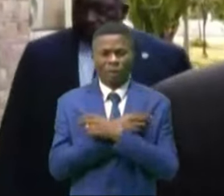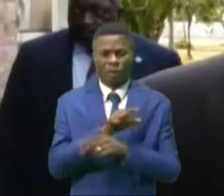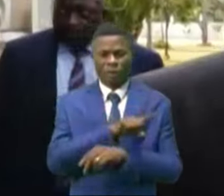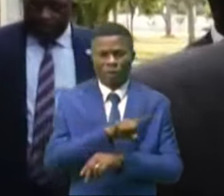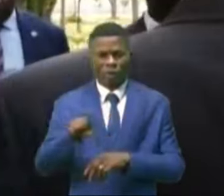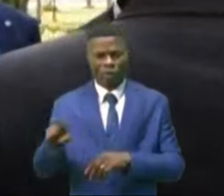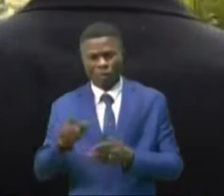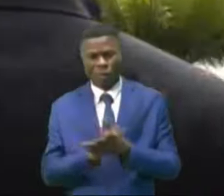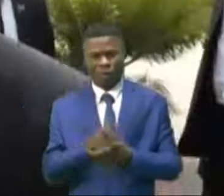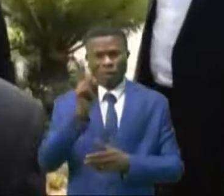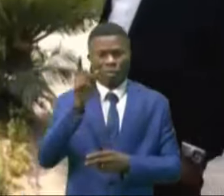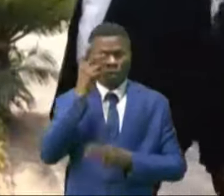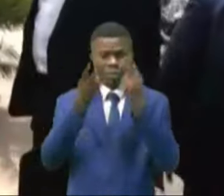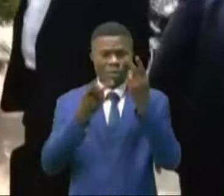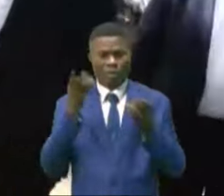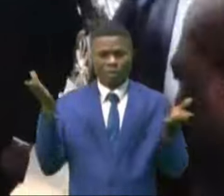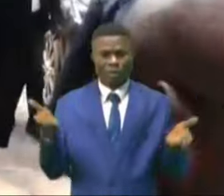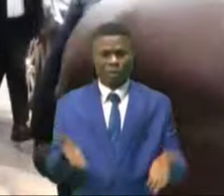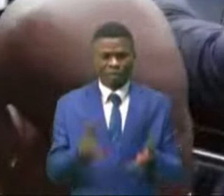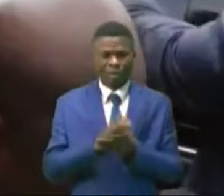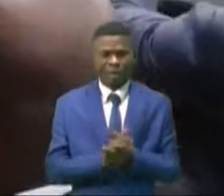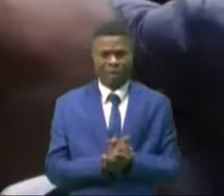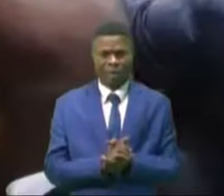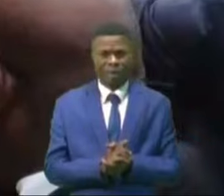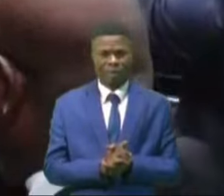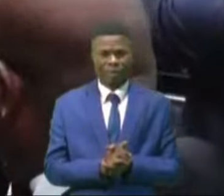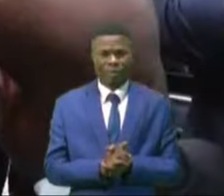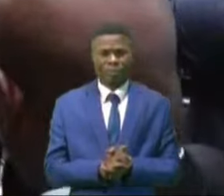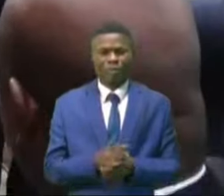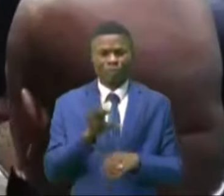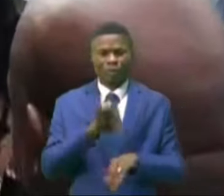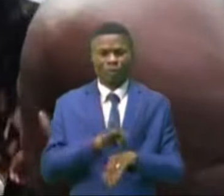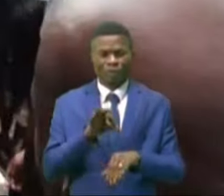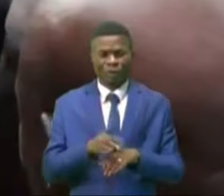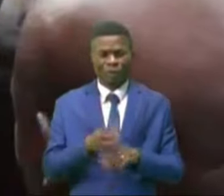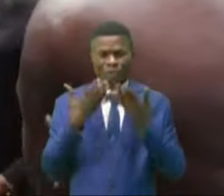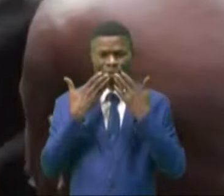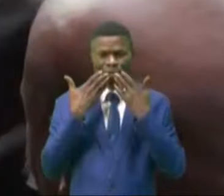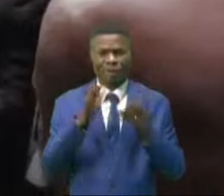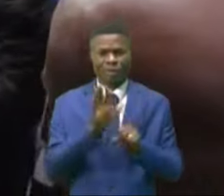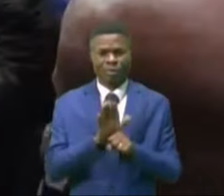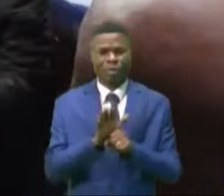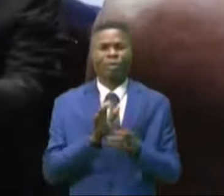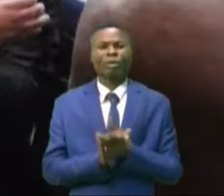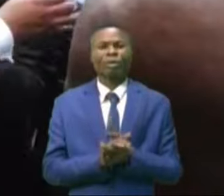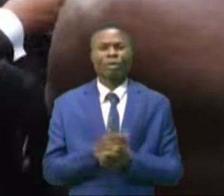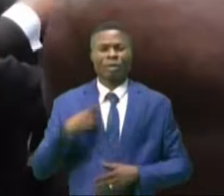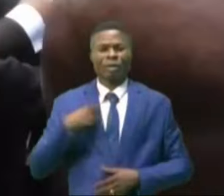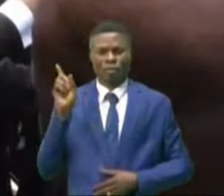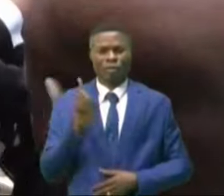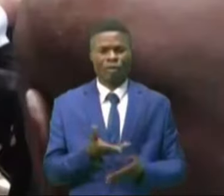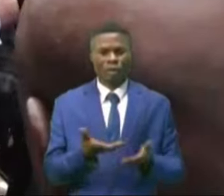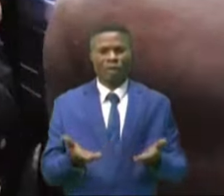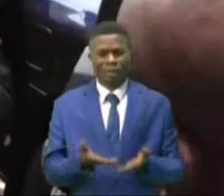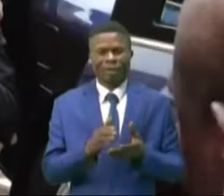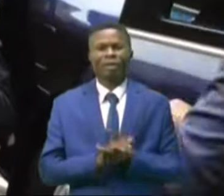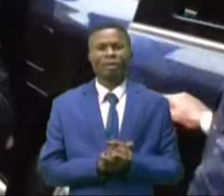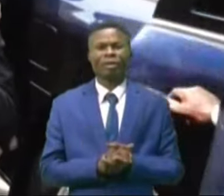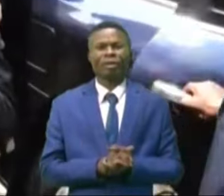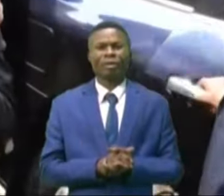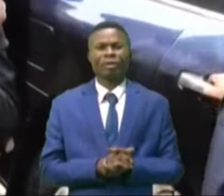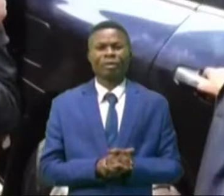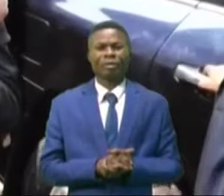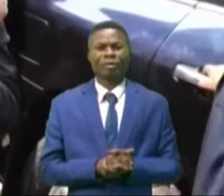son premier visiteur est déjà là. Bienvenue chez moi, président. Tu es là-bas itinérant.